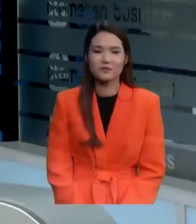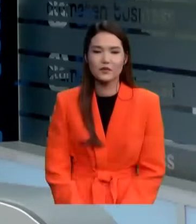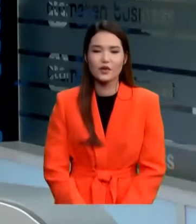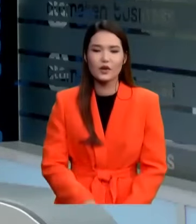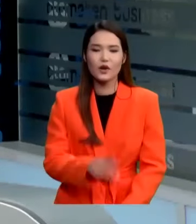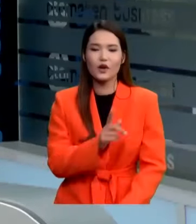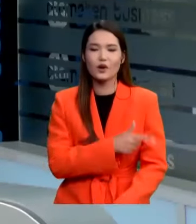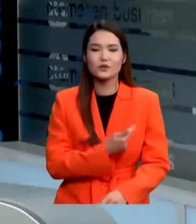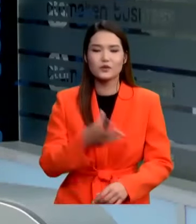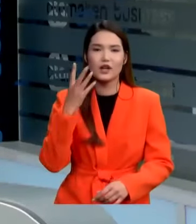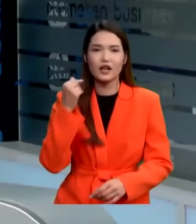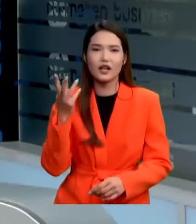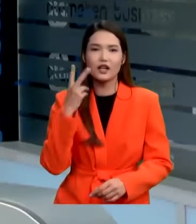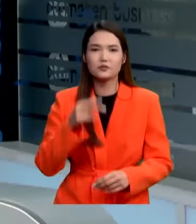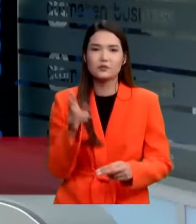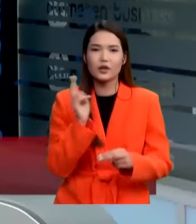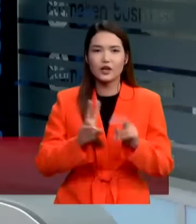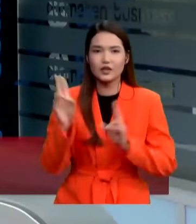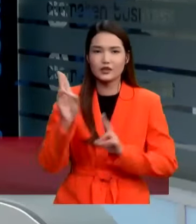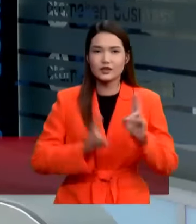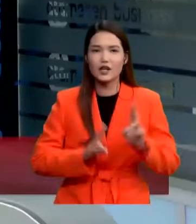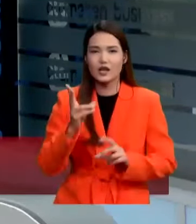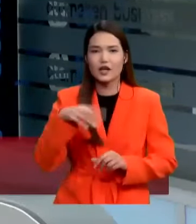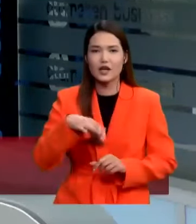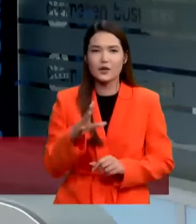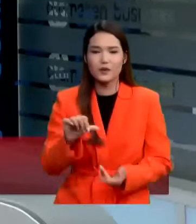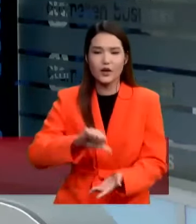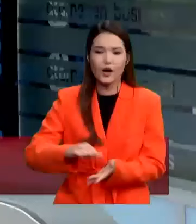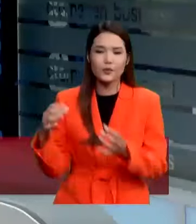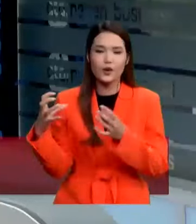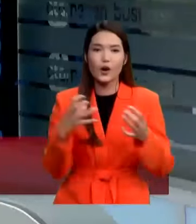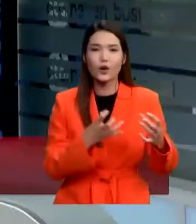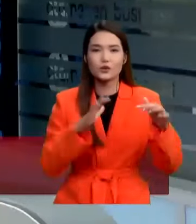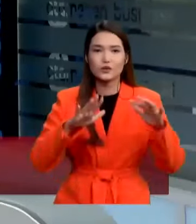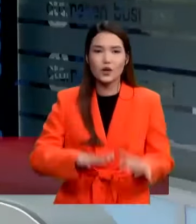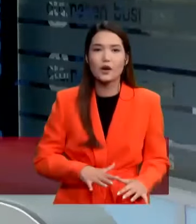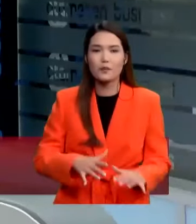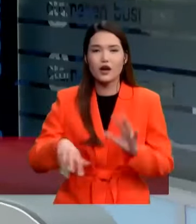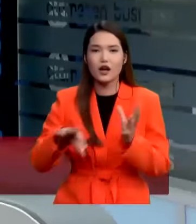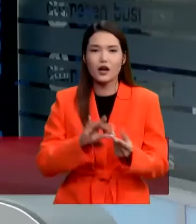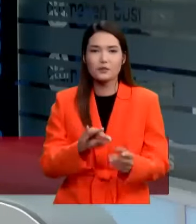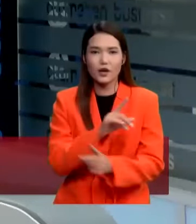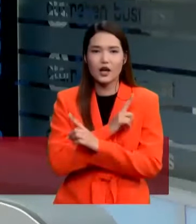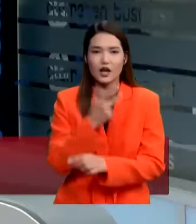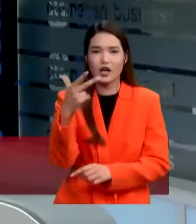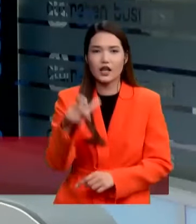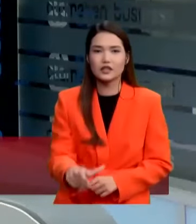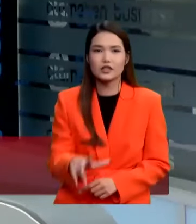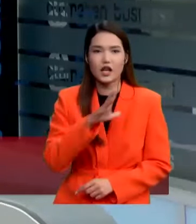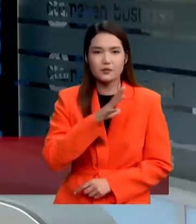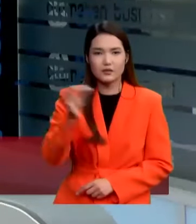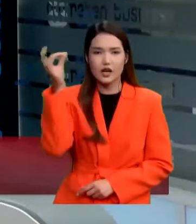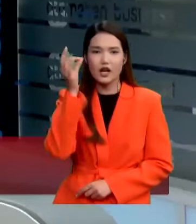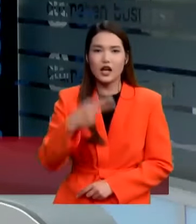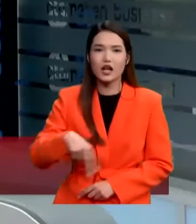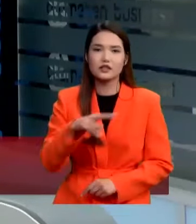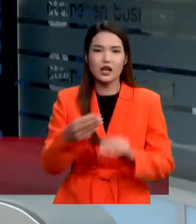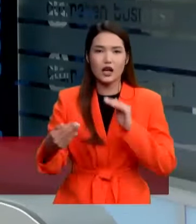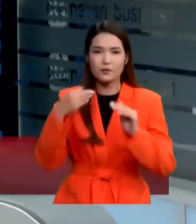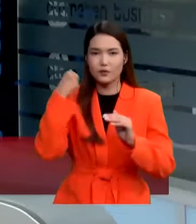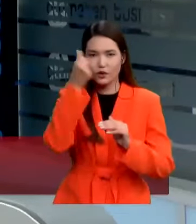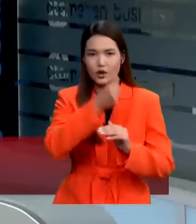В суде Алматы завершился процесс по делу резонансного ДТП с участием автобуса, в результате которого погибли 3 человека. Напомню, что в